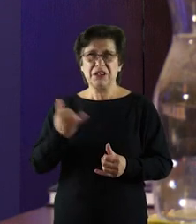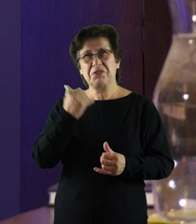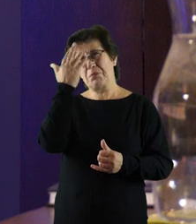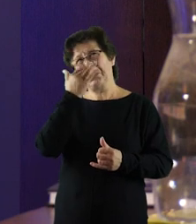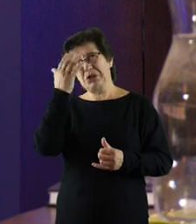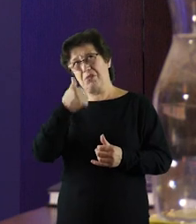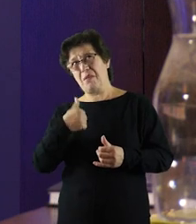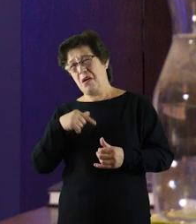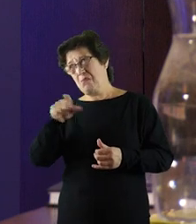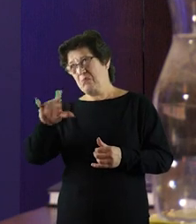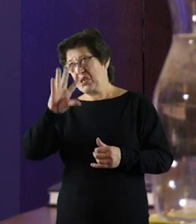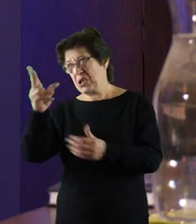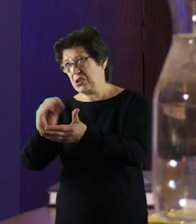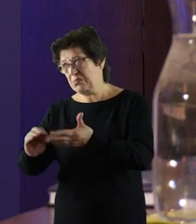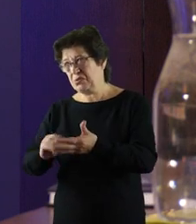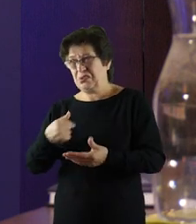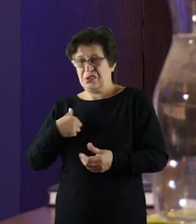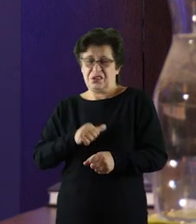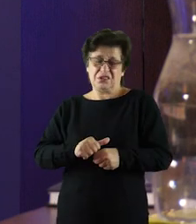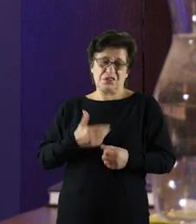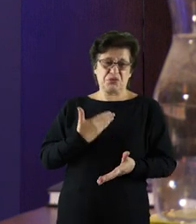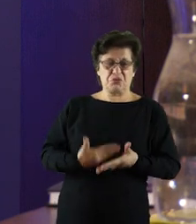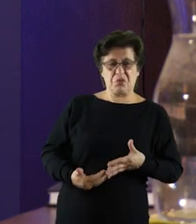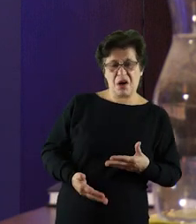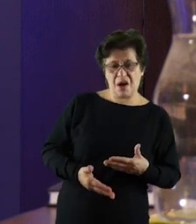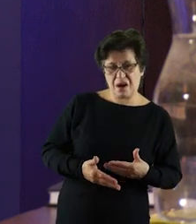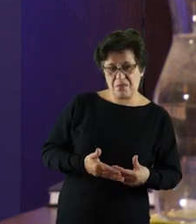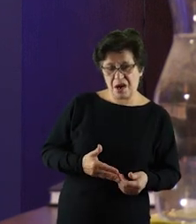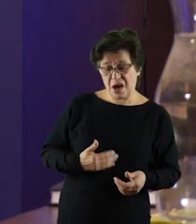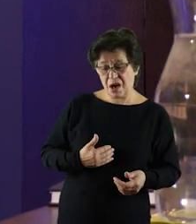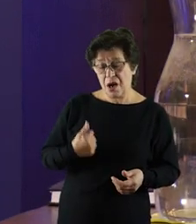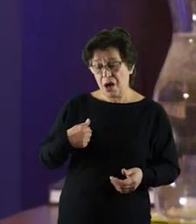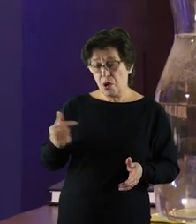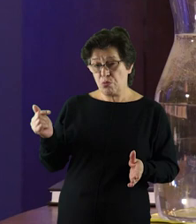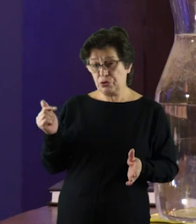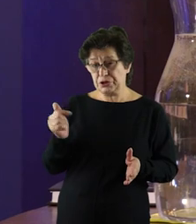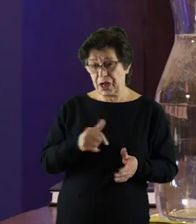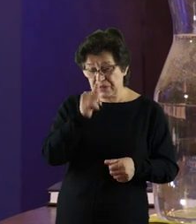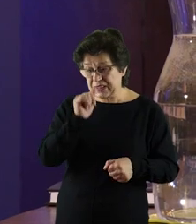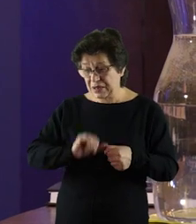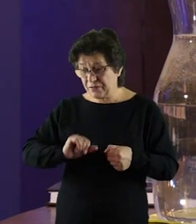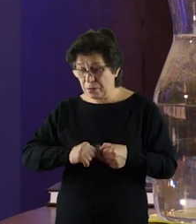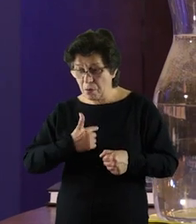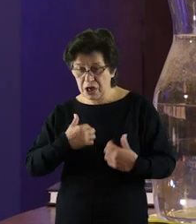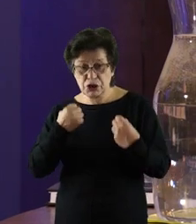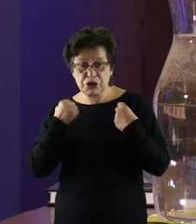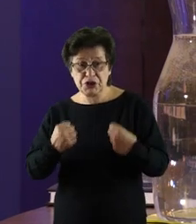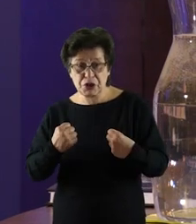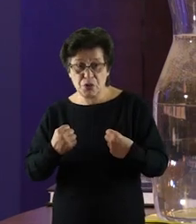wszyscy piszą tak pięknie, co tam ja, więc musiałam sprawdzić swoje siły i umiejętności na